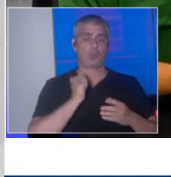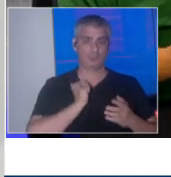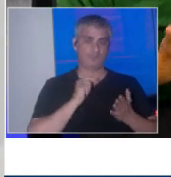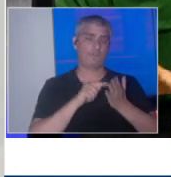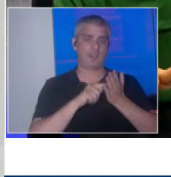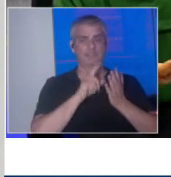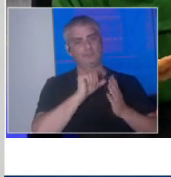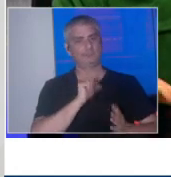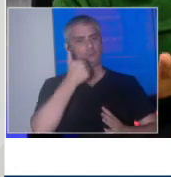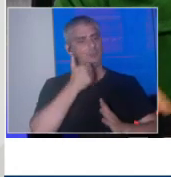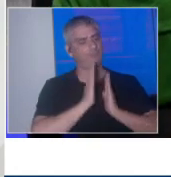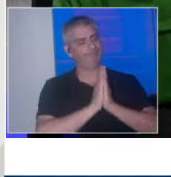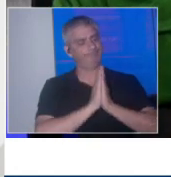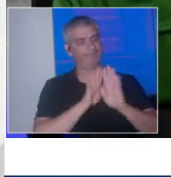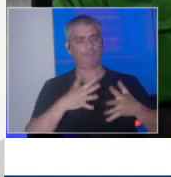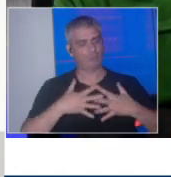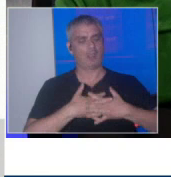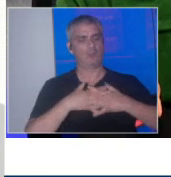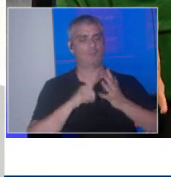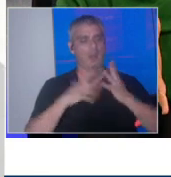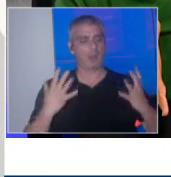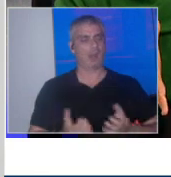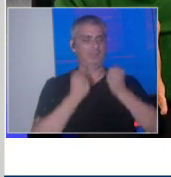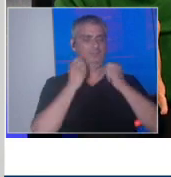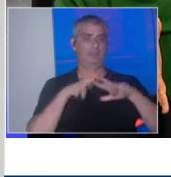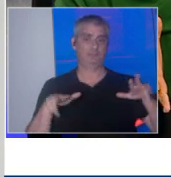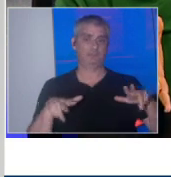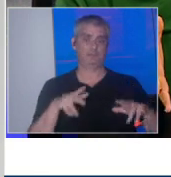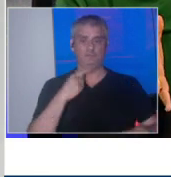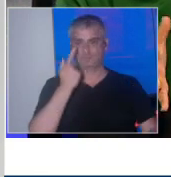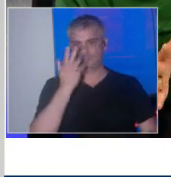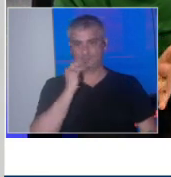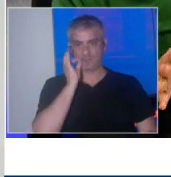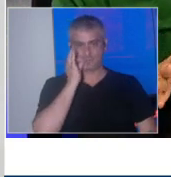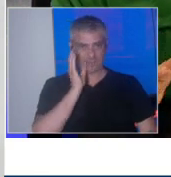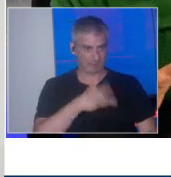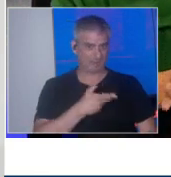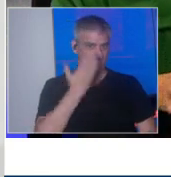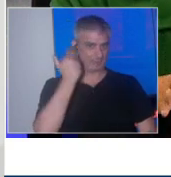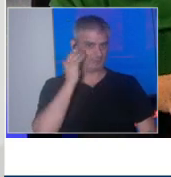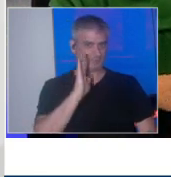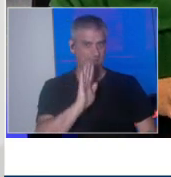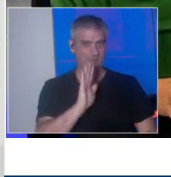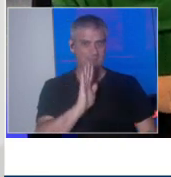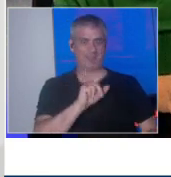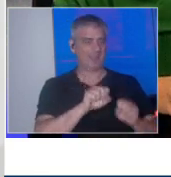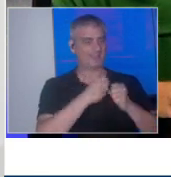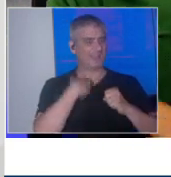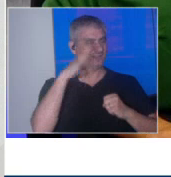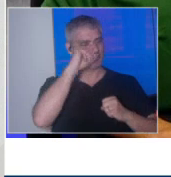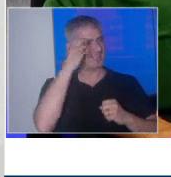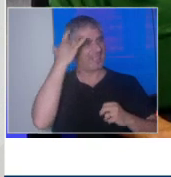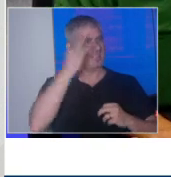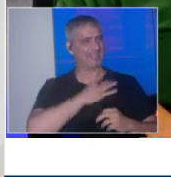ולכן הם הראשונים לקרוא ממשלת אחדות, כי חייב להציל את המצב. גולן ועוד ברק אנשי צבא לשעבר, בואי, לא... רגע, אל תרוס לי את התזה.